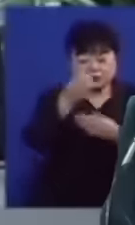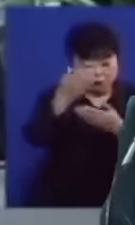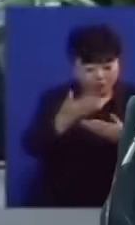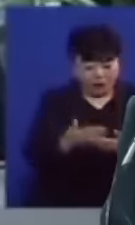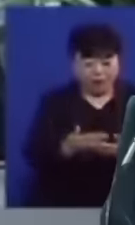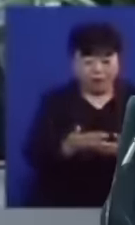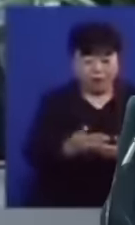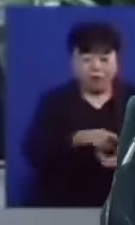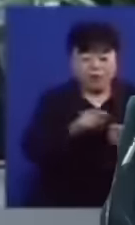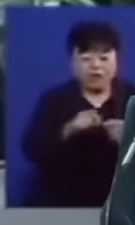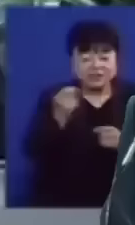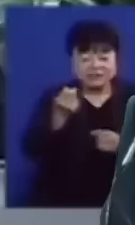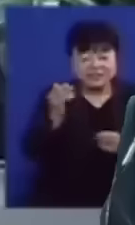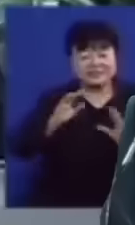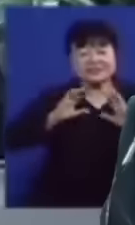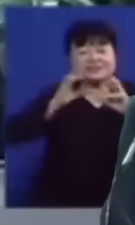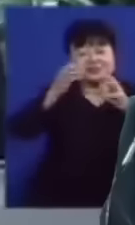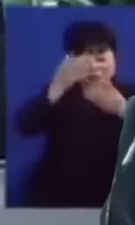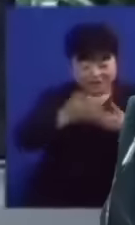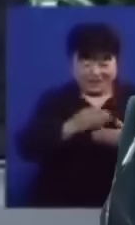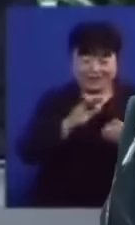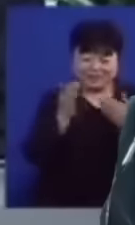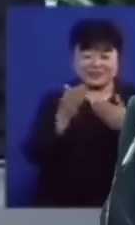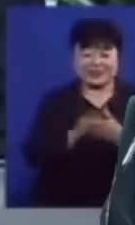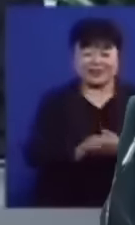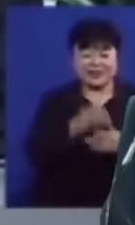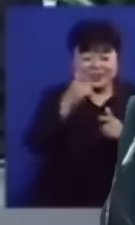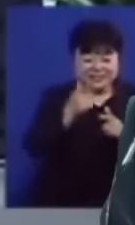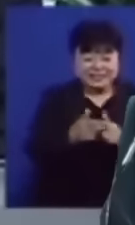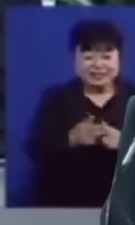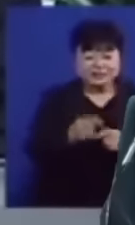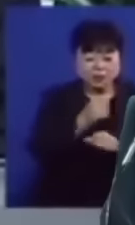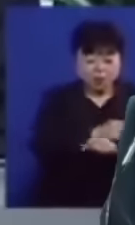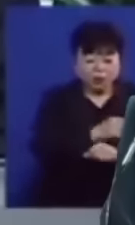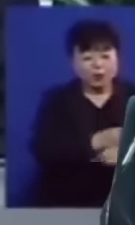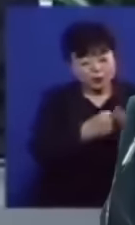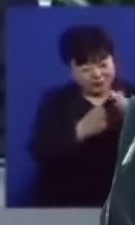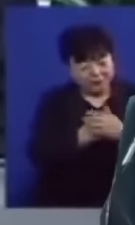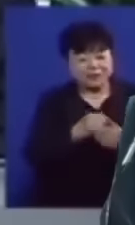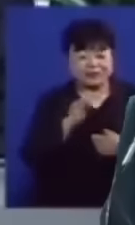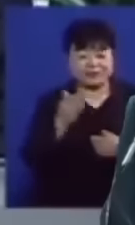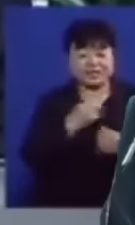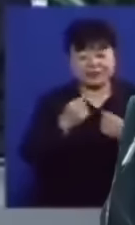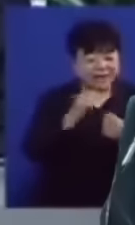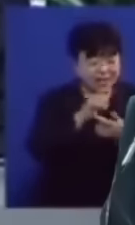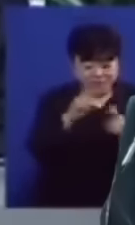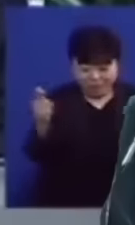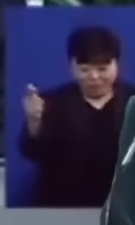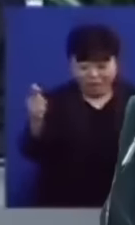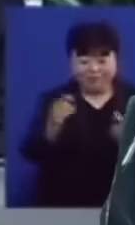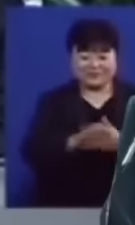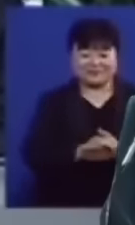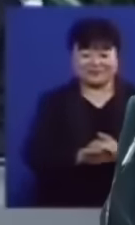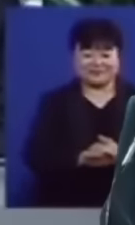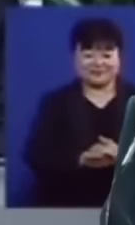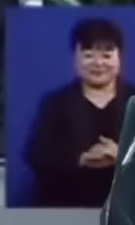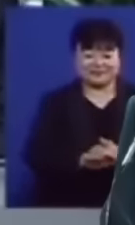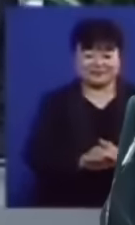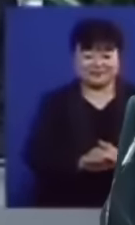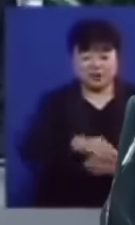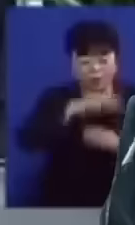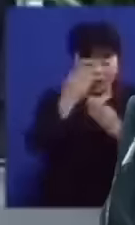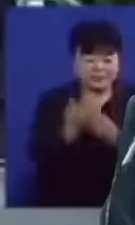축복받고 부활 영생 천국을 얻는 사람이 되는 것입니다. 예수님 공로 때문에 되는 것입니다. 내 힘으로 되는 것 아닙니다.